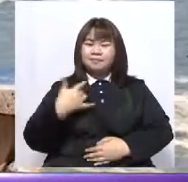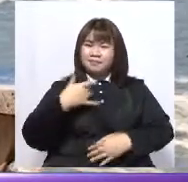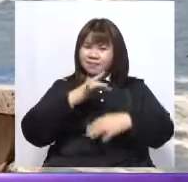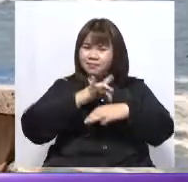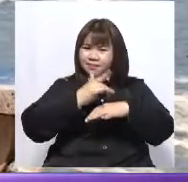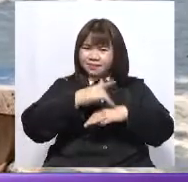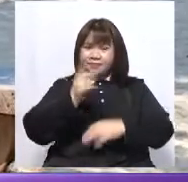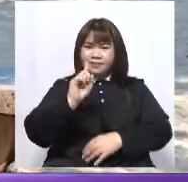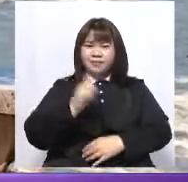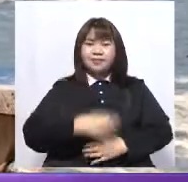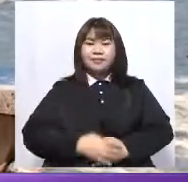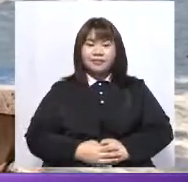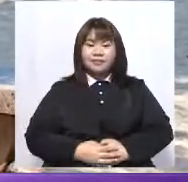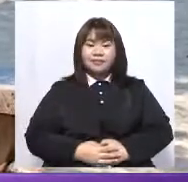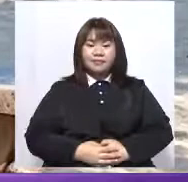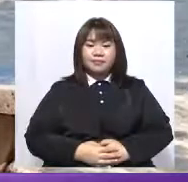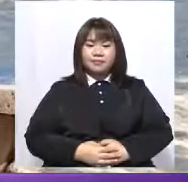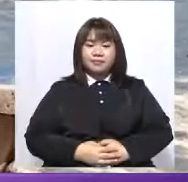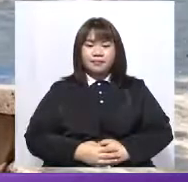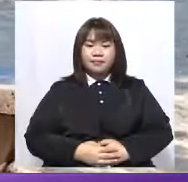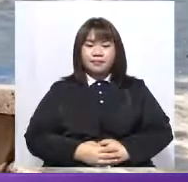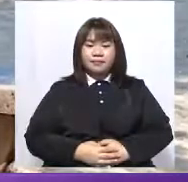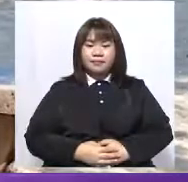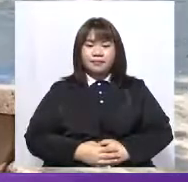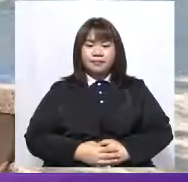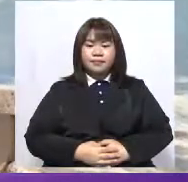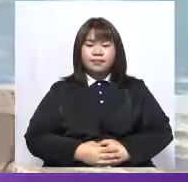าศของธรรมชาติอะไรที่น่าสนใจกันบ้างนะครับ